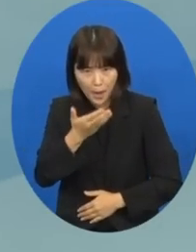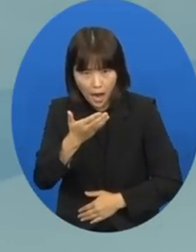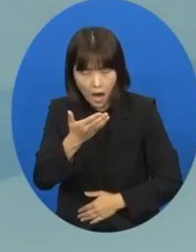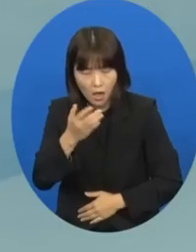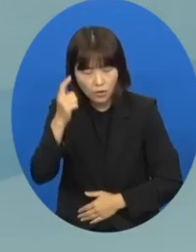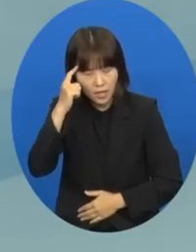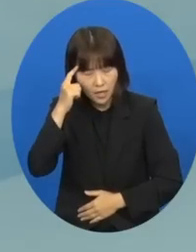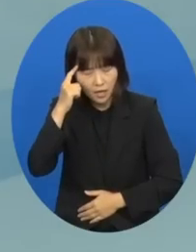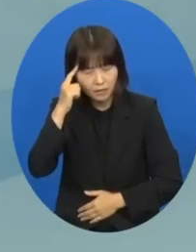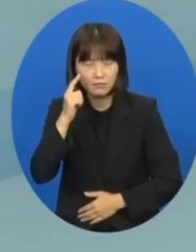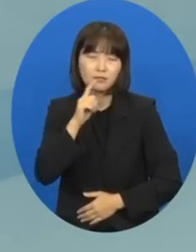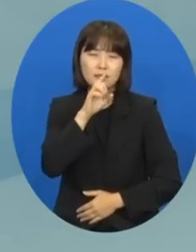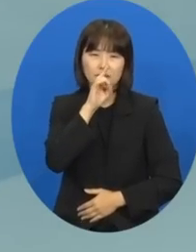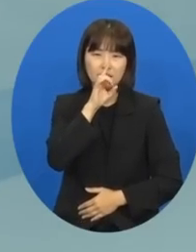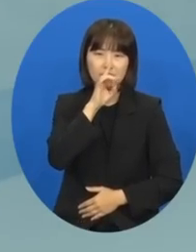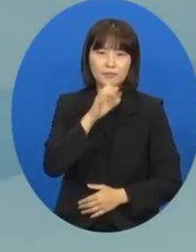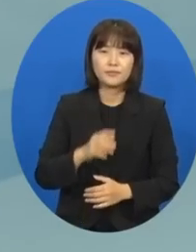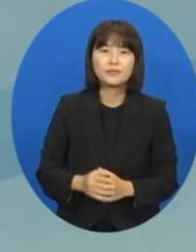안 됩니다.